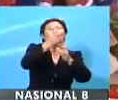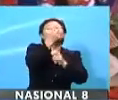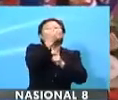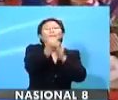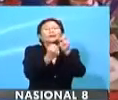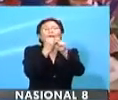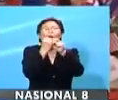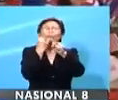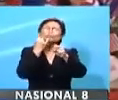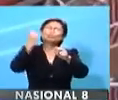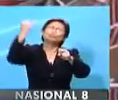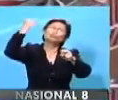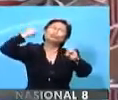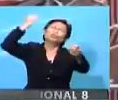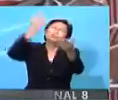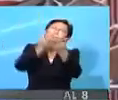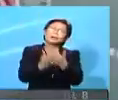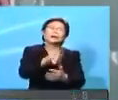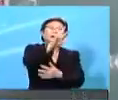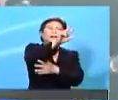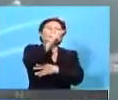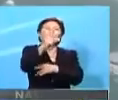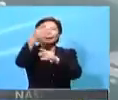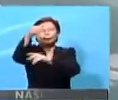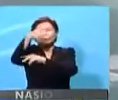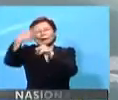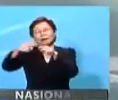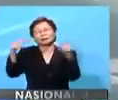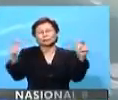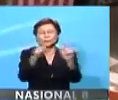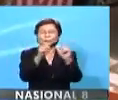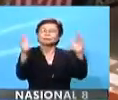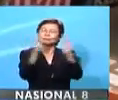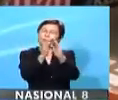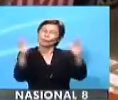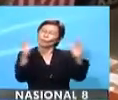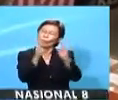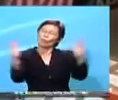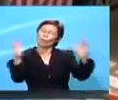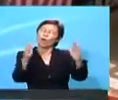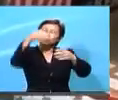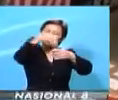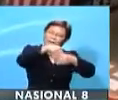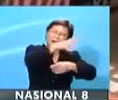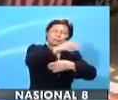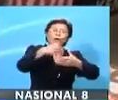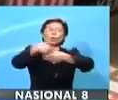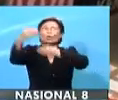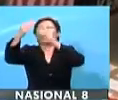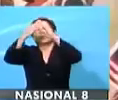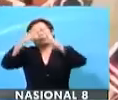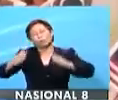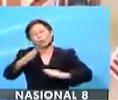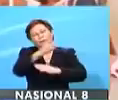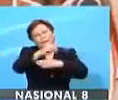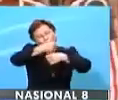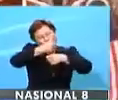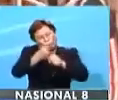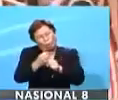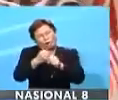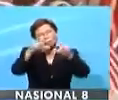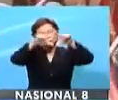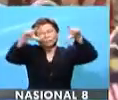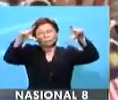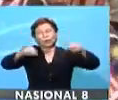lalu. Sebanyak 3,000 bendera pelbagai saiz digantung di dalam serta luar rumahnya selain menghasilkan kolam di